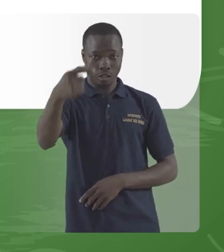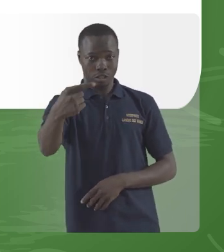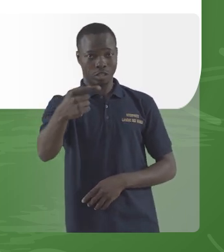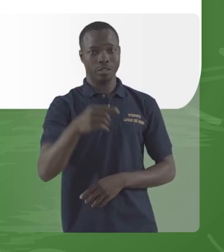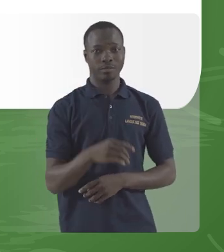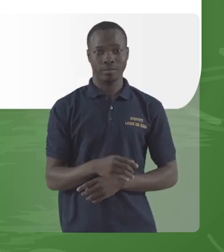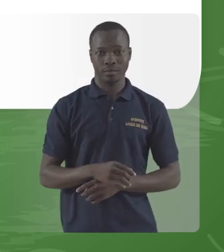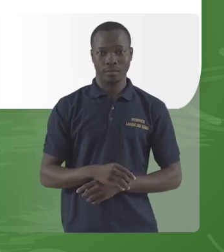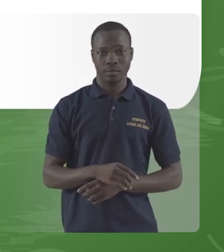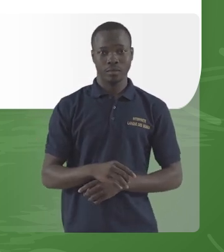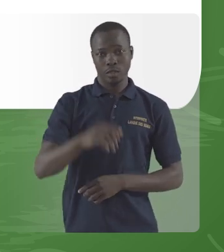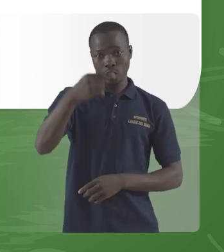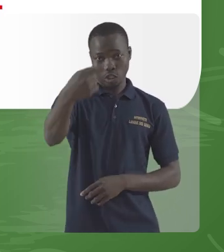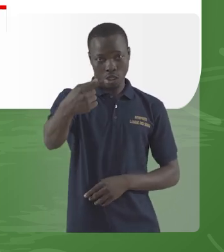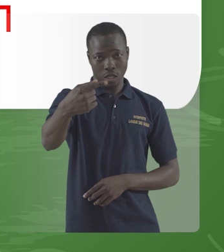ACG,